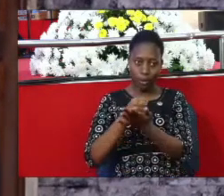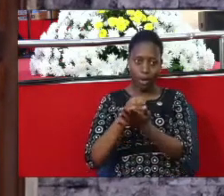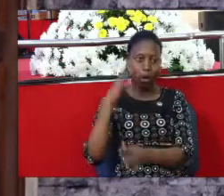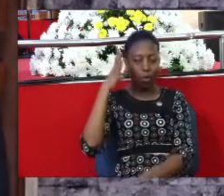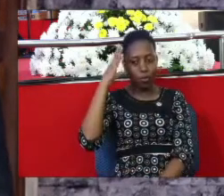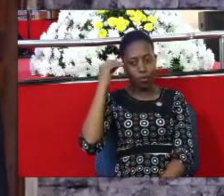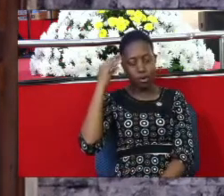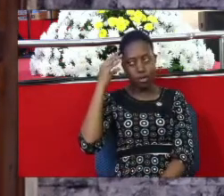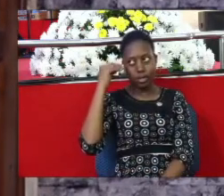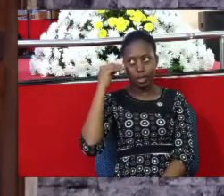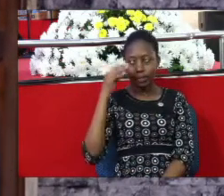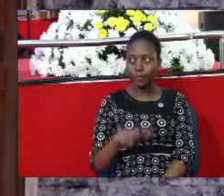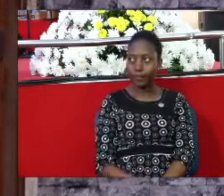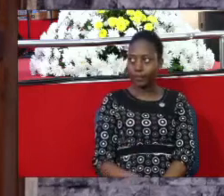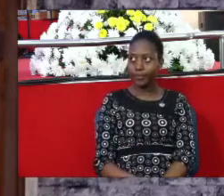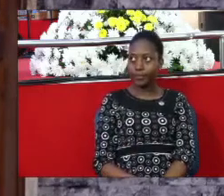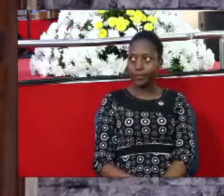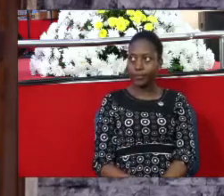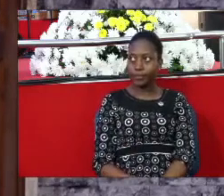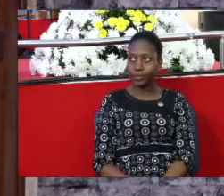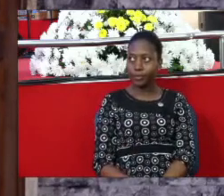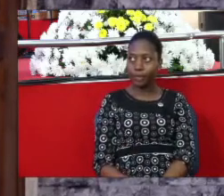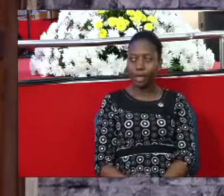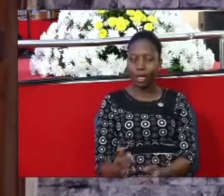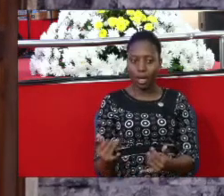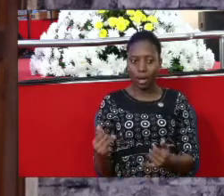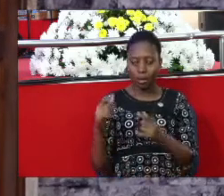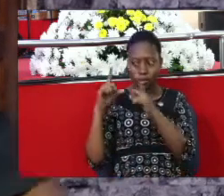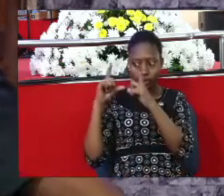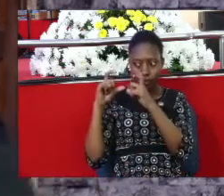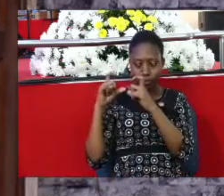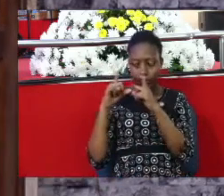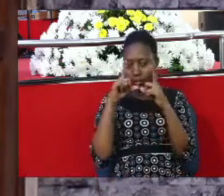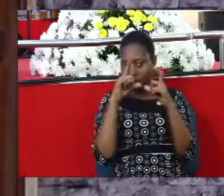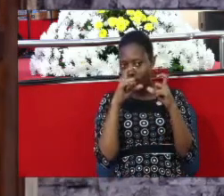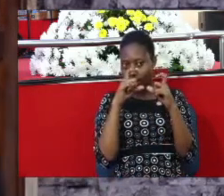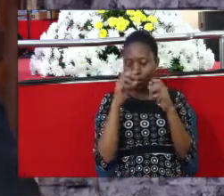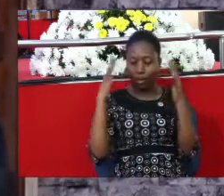kulikujwa. Si akapigwa picha na wakubwa. Huyu jamaa.